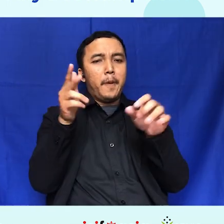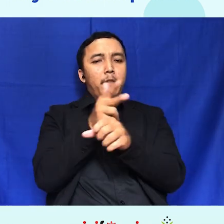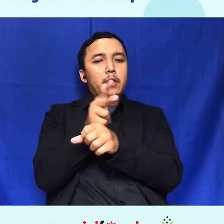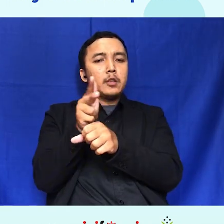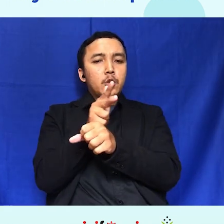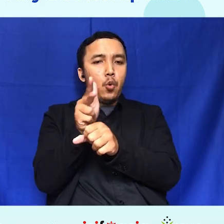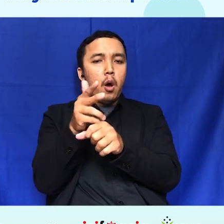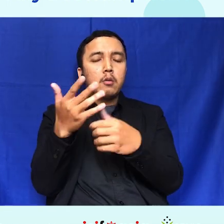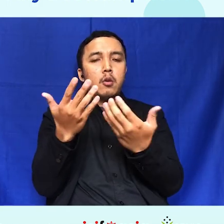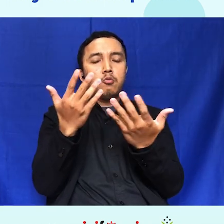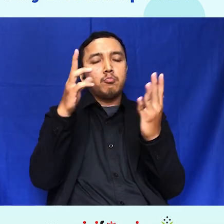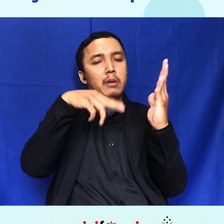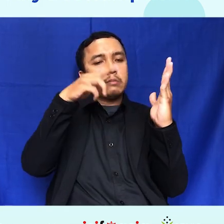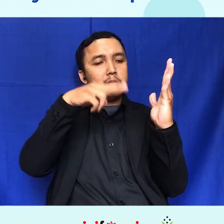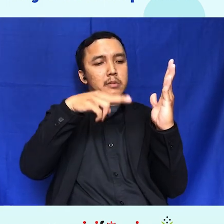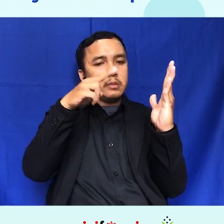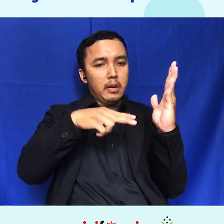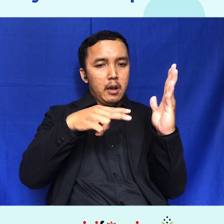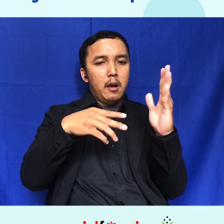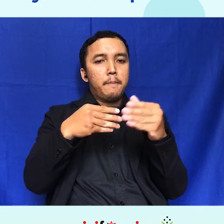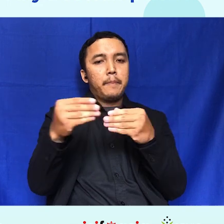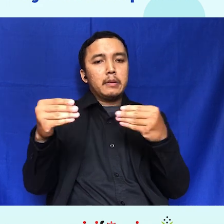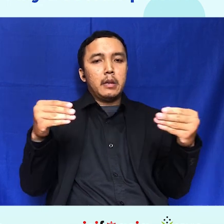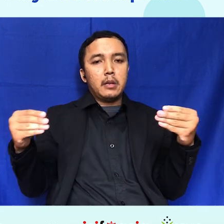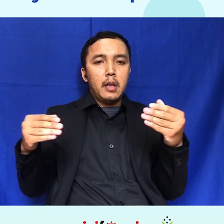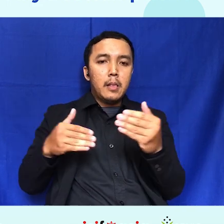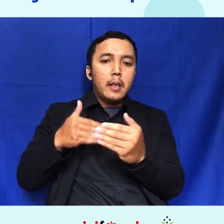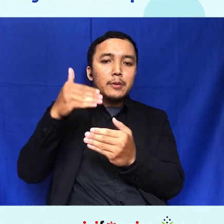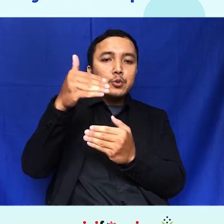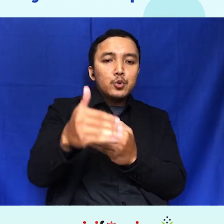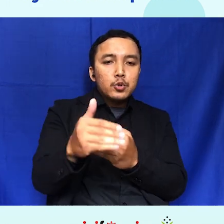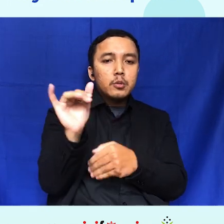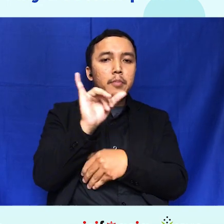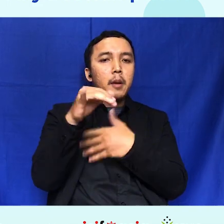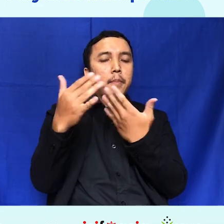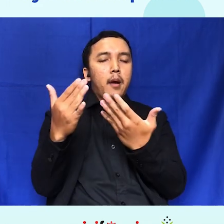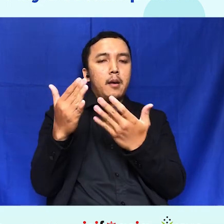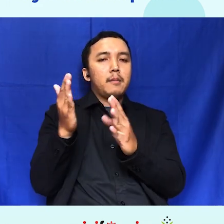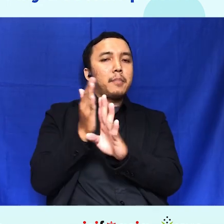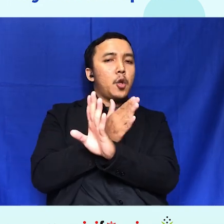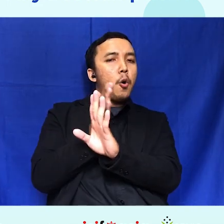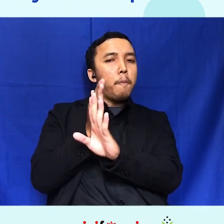bacaan, materi apa selanjutnya, dan sebelumnya.